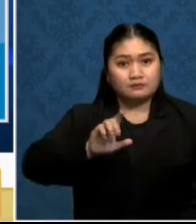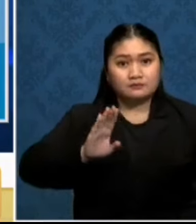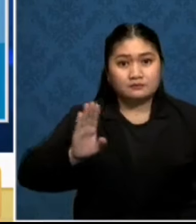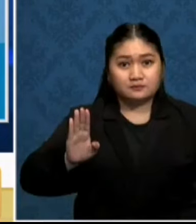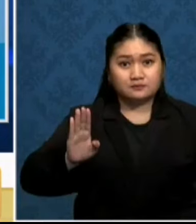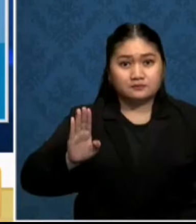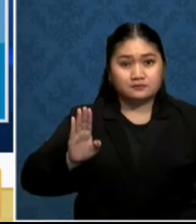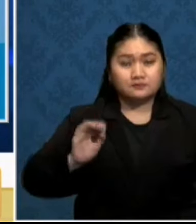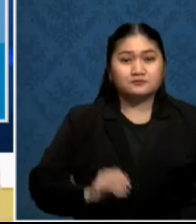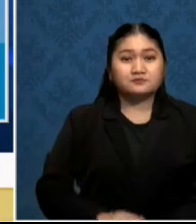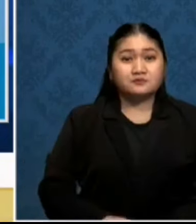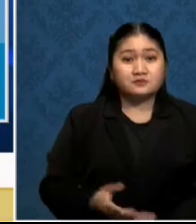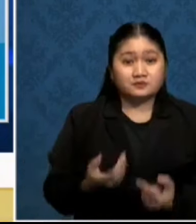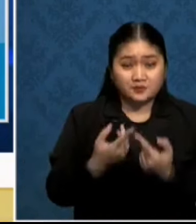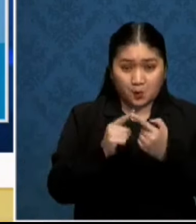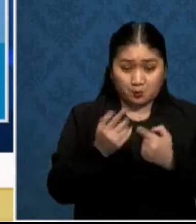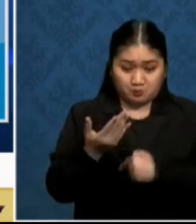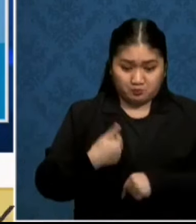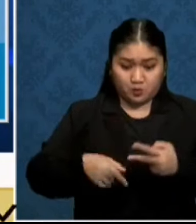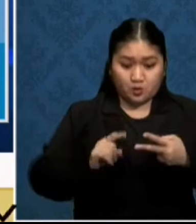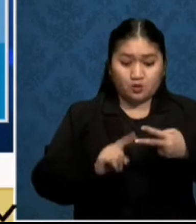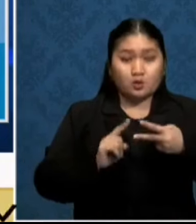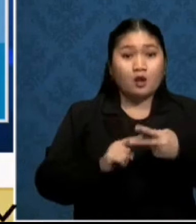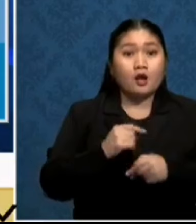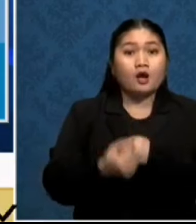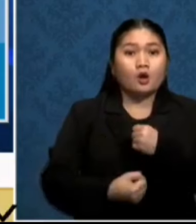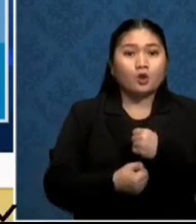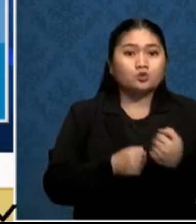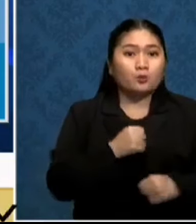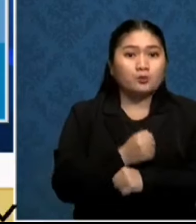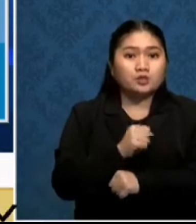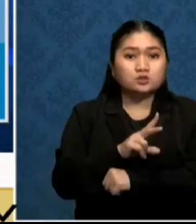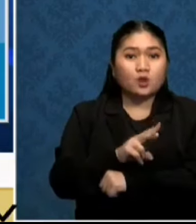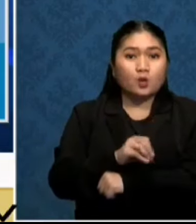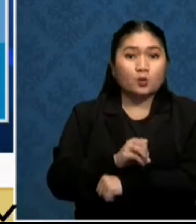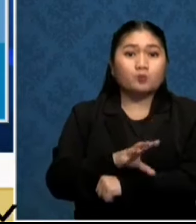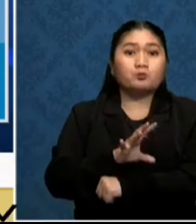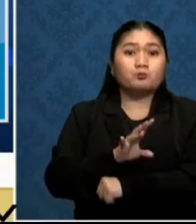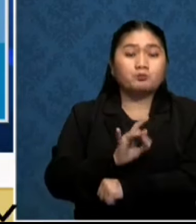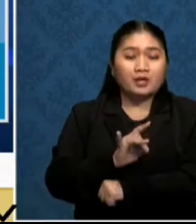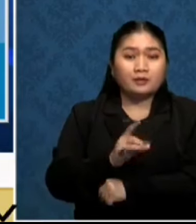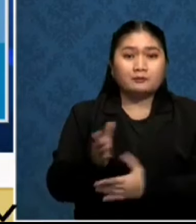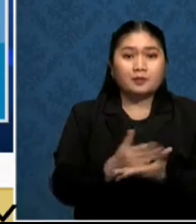บาทส่วนงบ 68แยก 2ก้อนก้อนแรกงบ